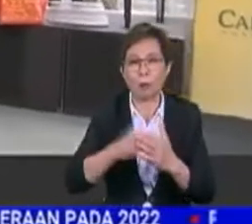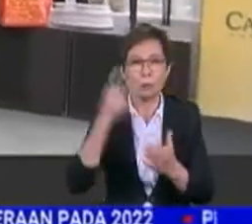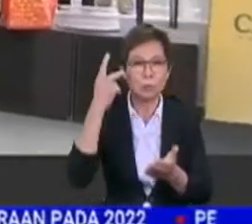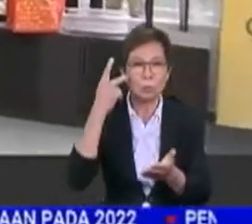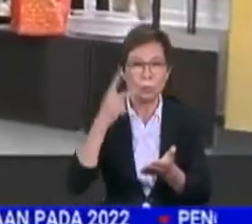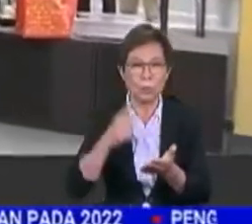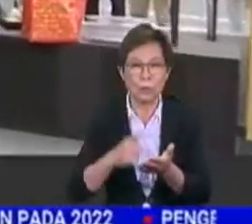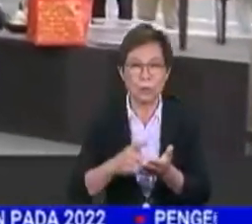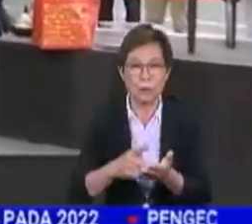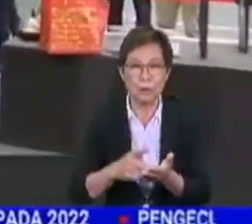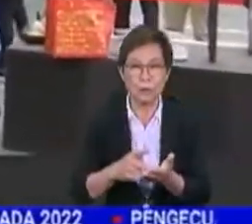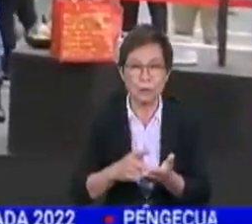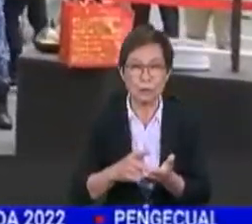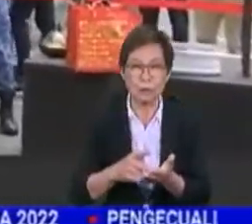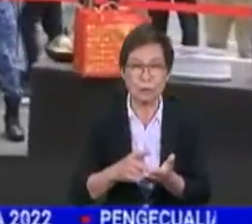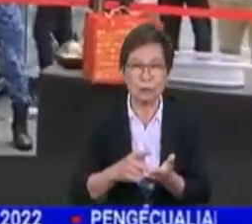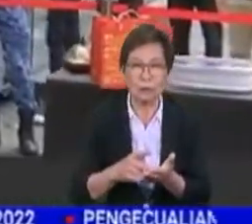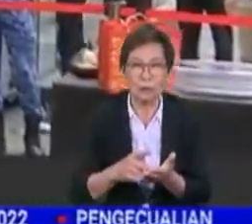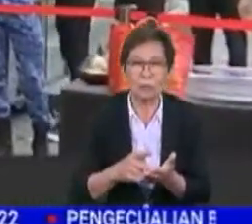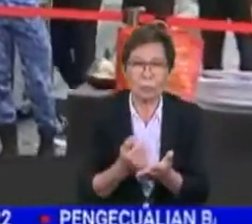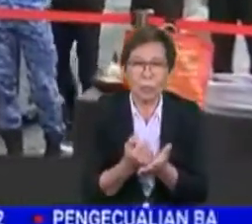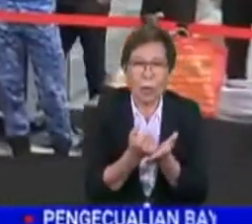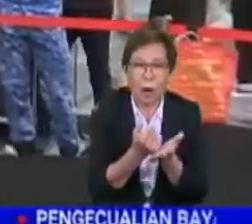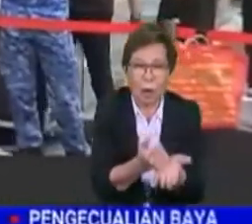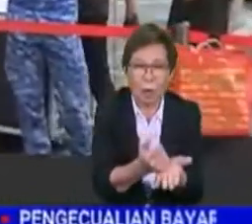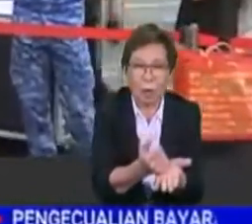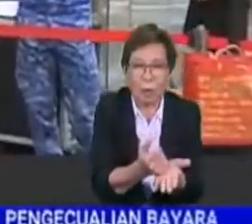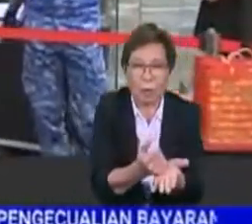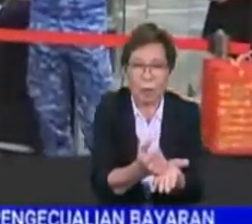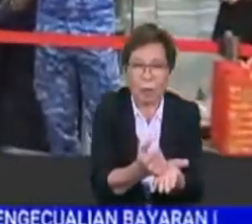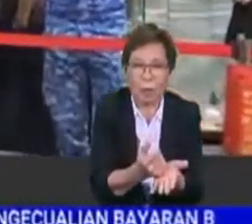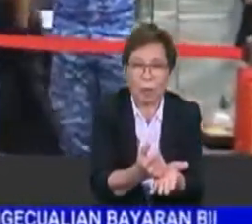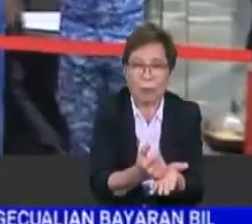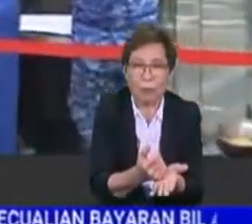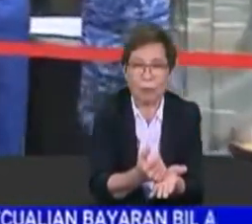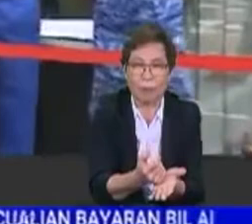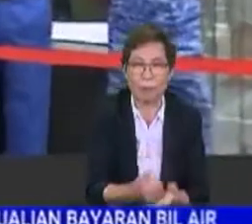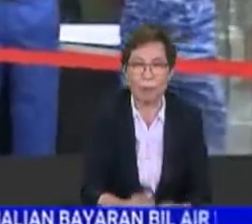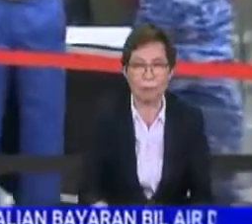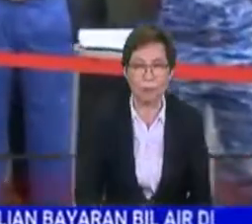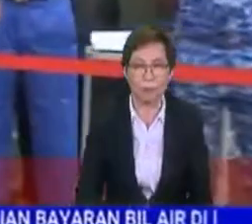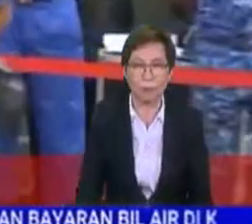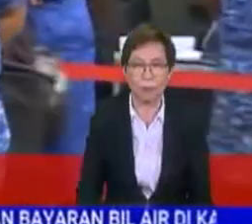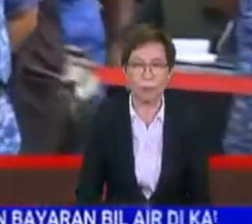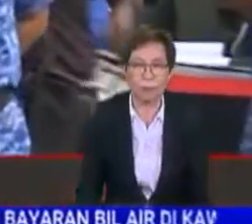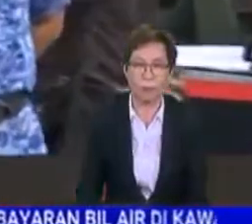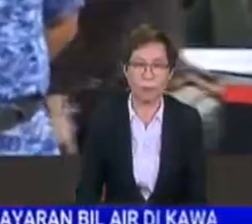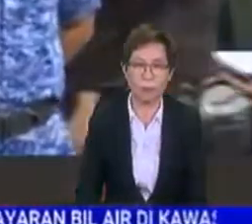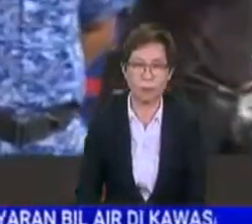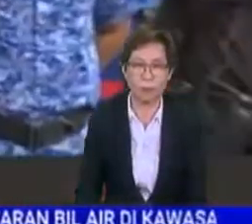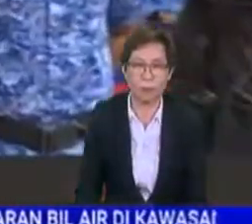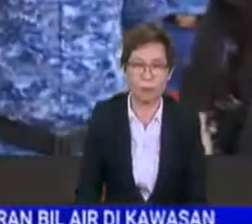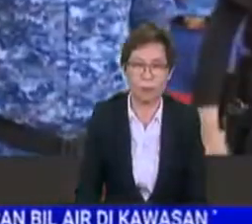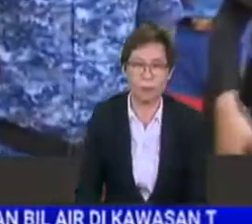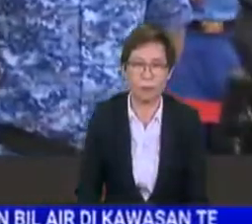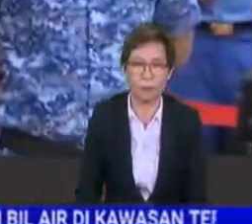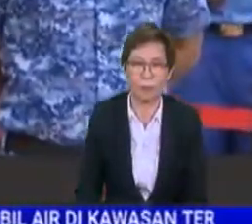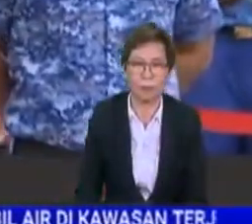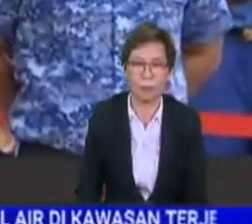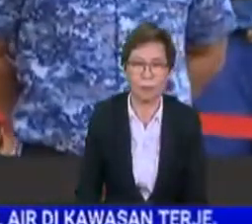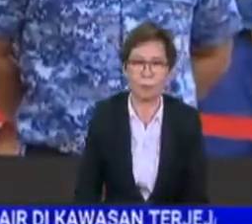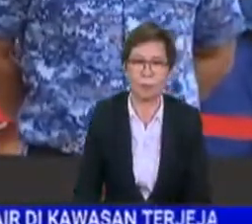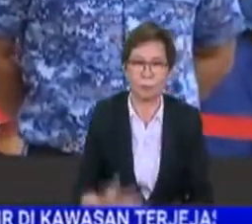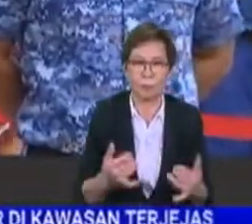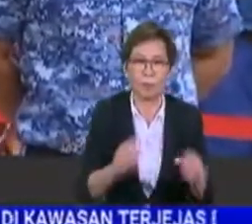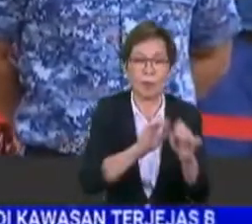not adversity itself that determines how this life's journey will develop. And as the slogan that was born out of the